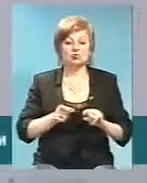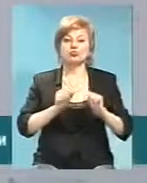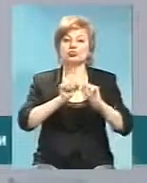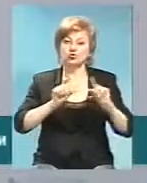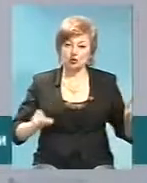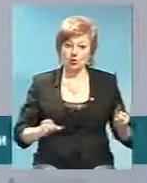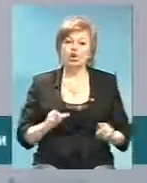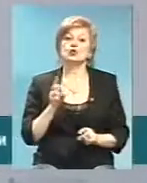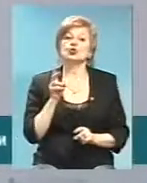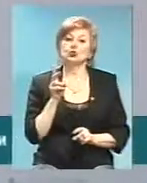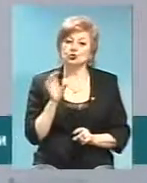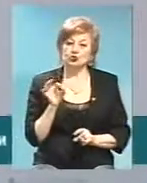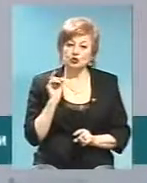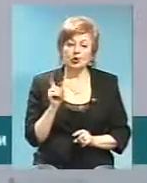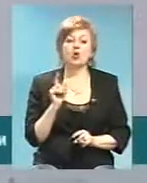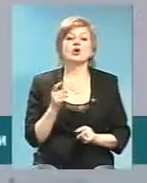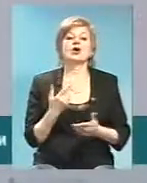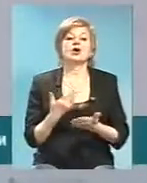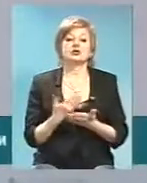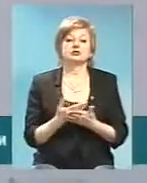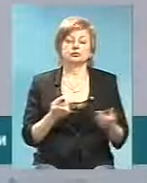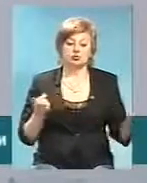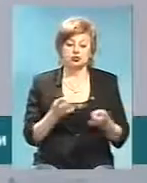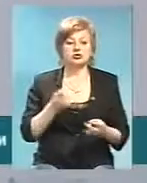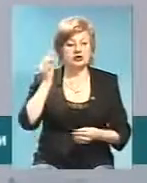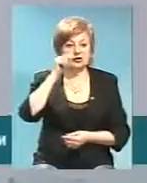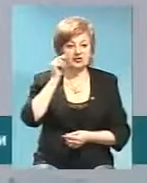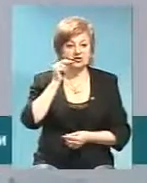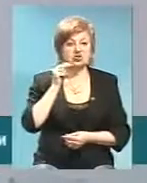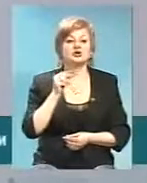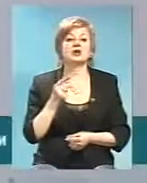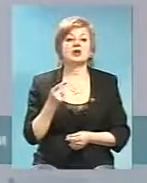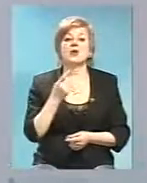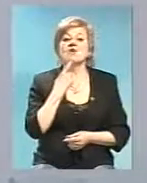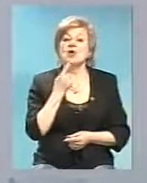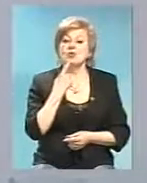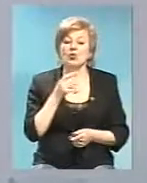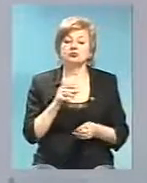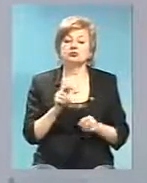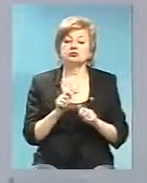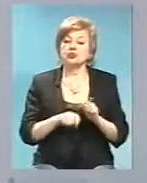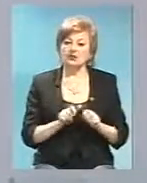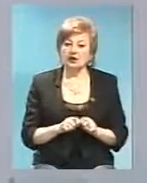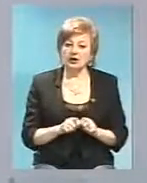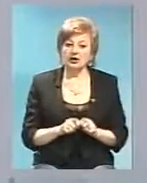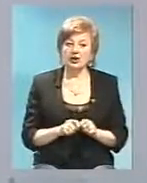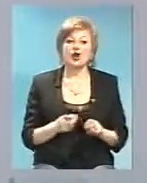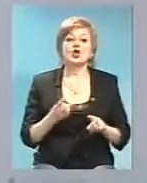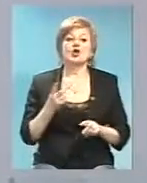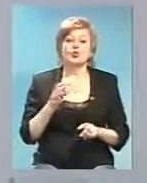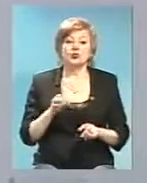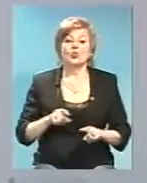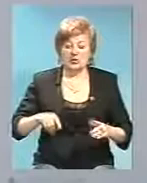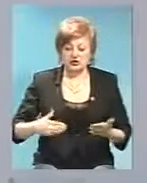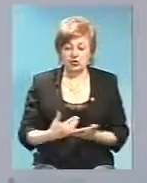але відповідно на відповідний ступінь навчання, проходили відповідні випробування. Але з